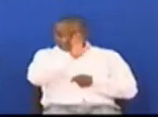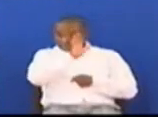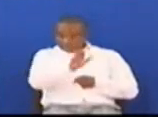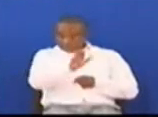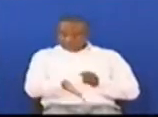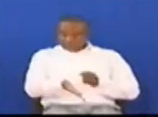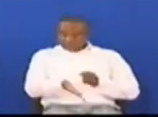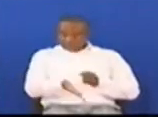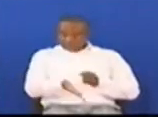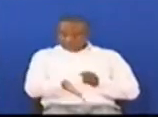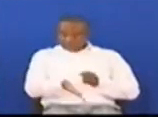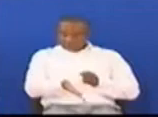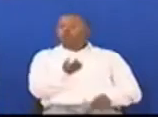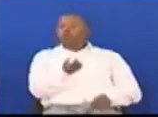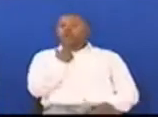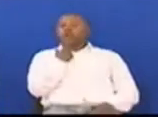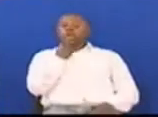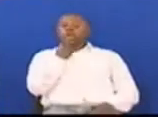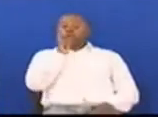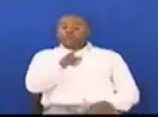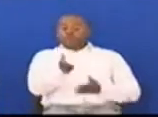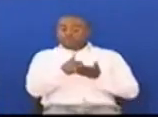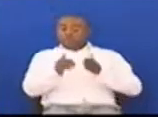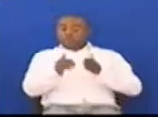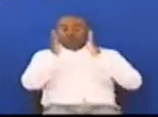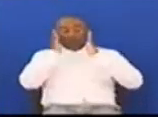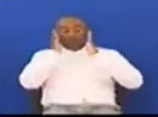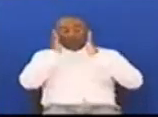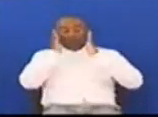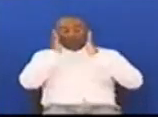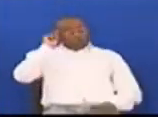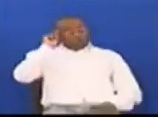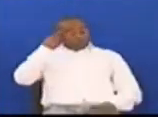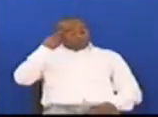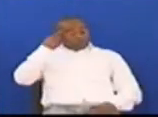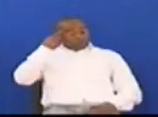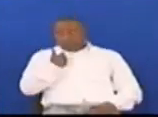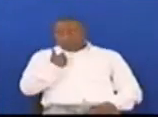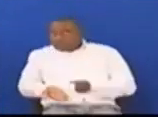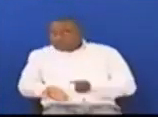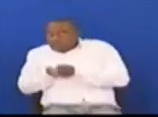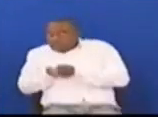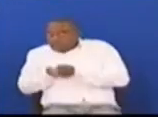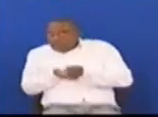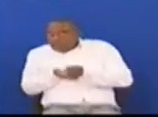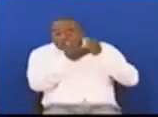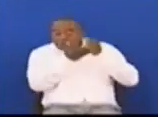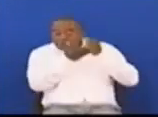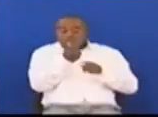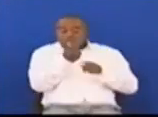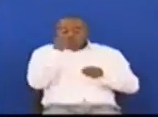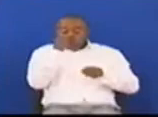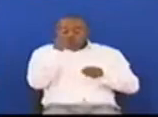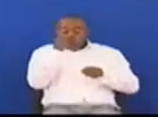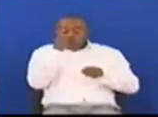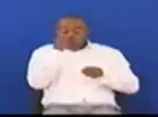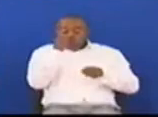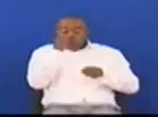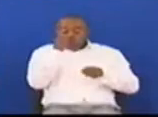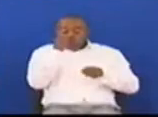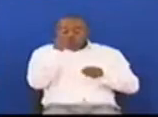kura. Wako wabunge humu wanadhani watabebwa kwa sababu wao wako kwenye chama tawala. Muondoe